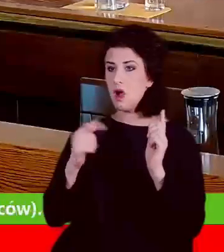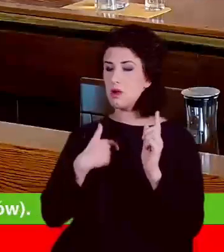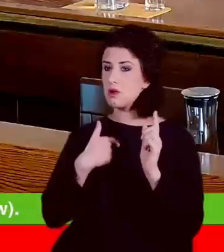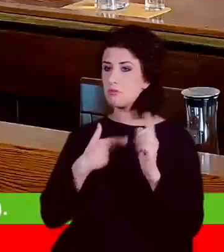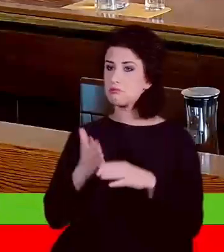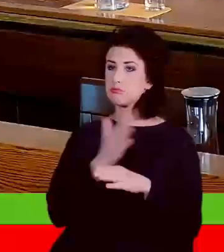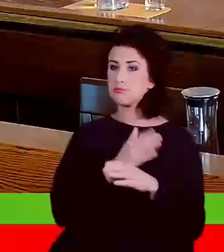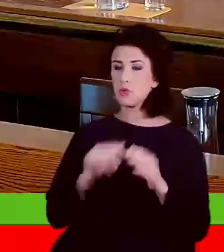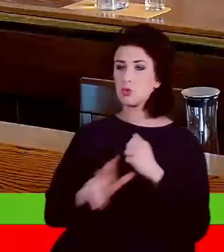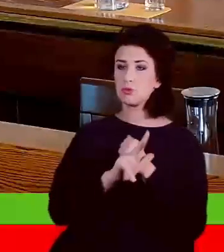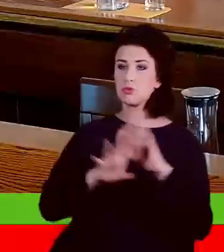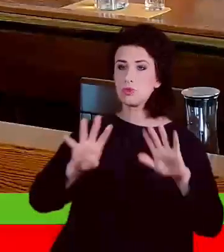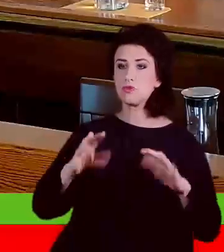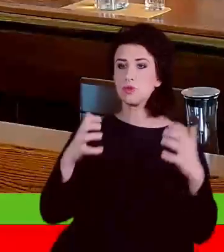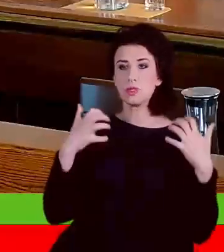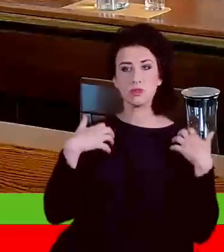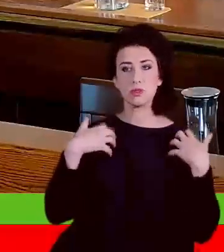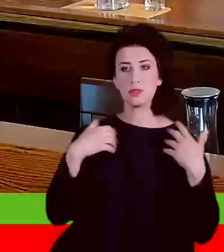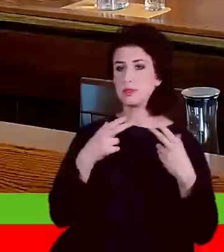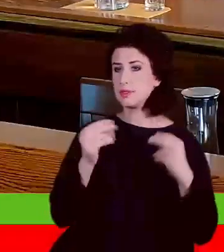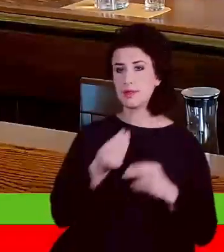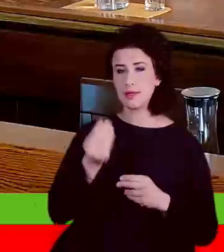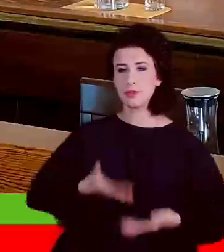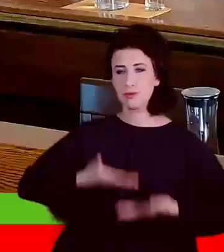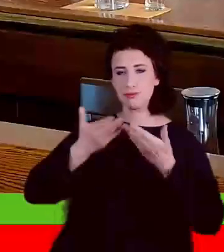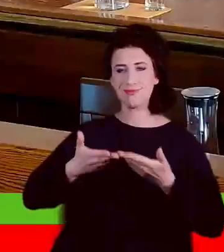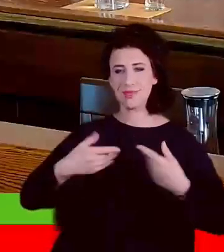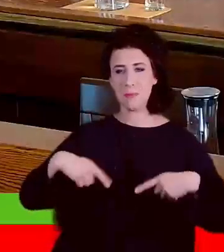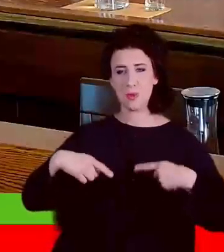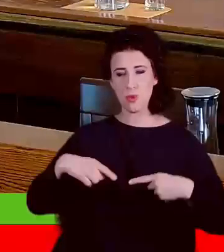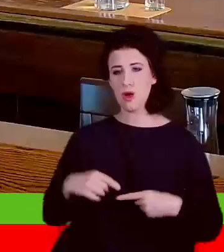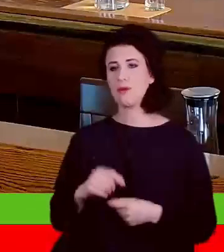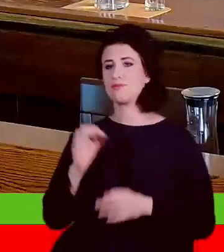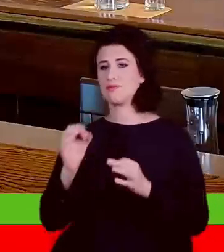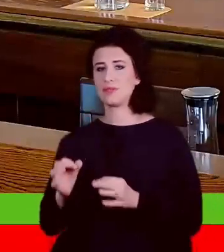przed 89 rokiem, a dzisiaj miały miejsce tutaj takie dwa